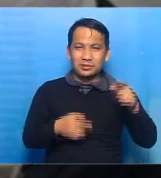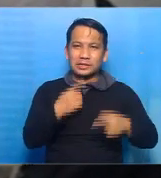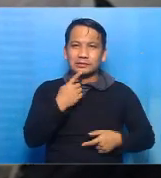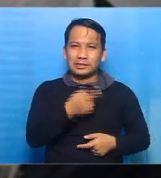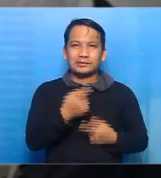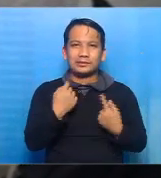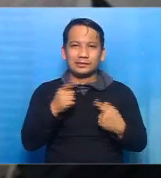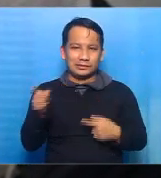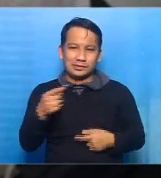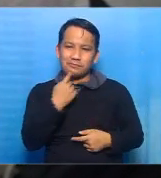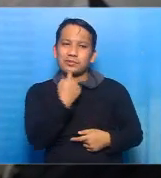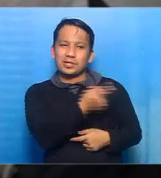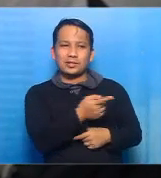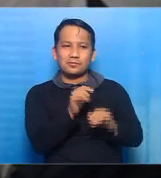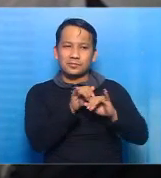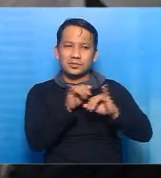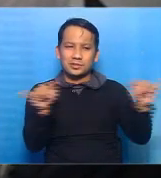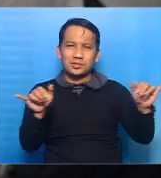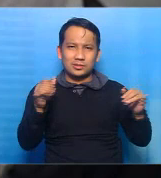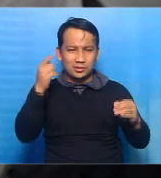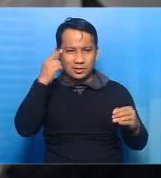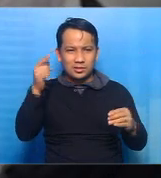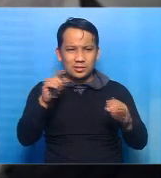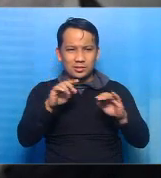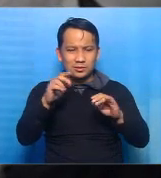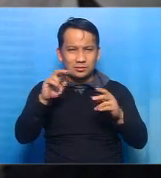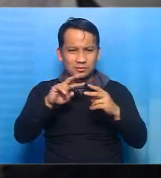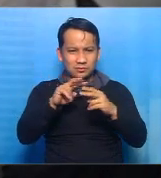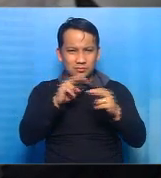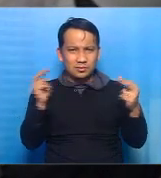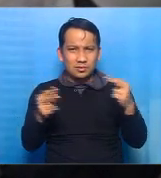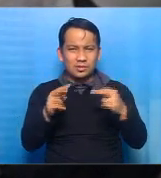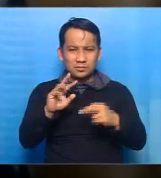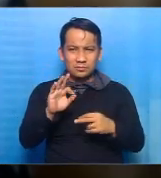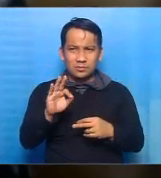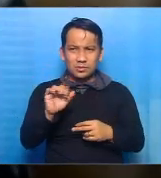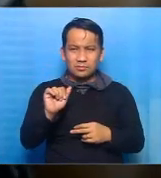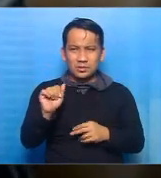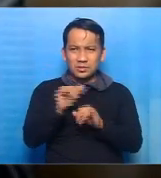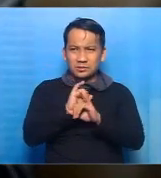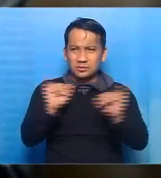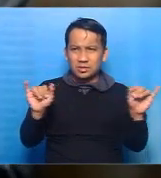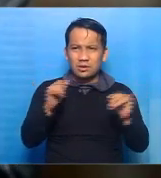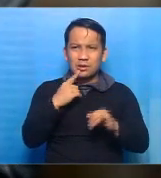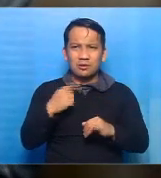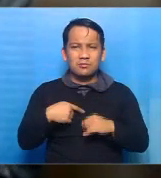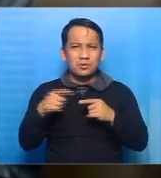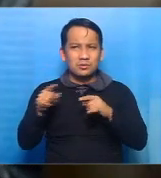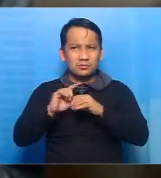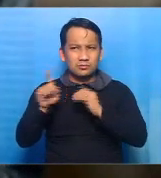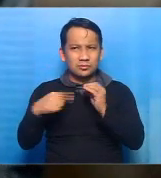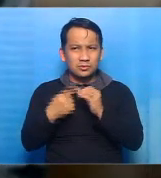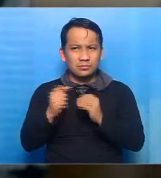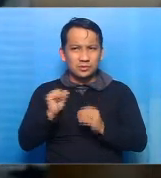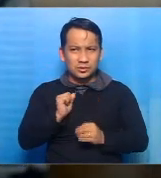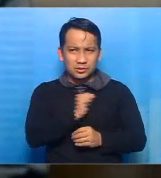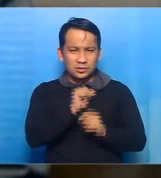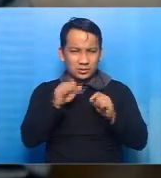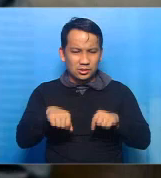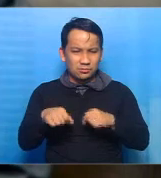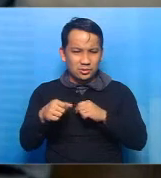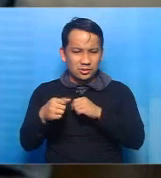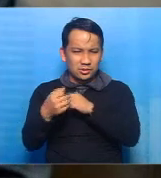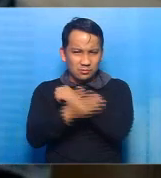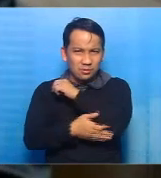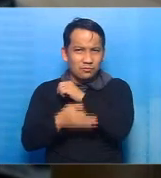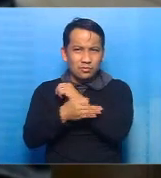nakatikim din. Lalo't pareho sila ng pananaw ni VP Lenny sa usapin ng VFA. Hindi raw dapat nakikialam ang mga senador sa foreign